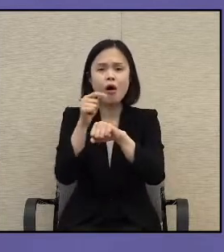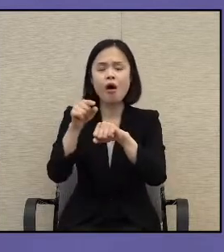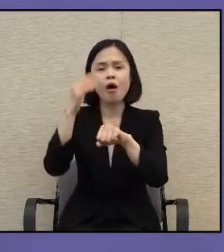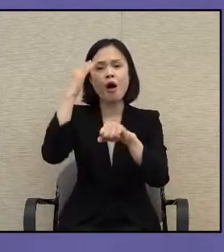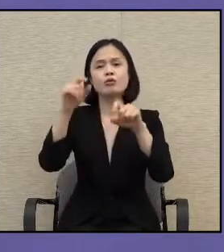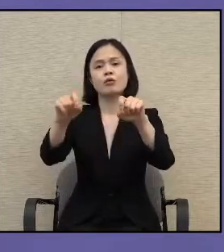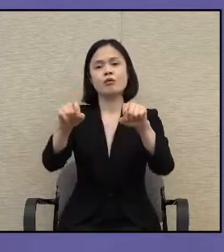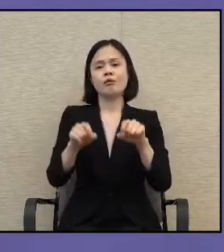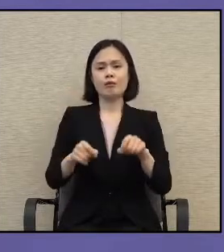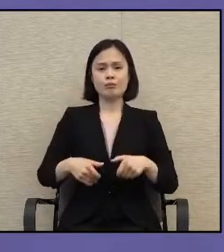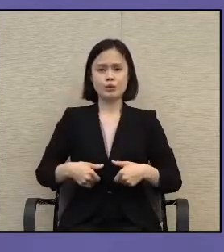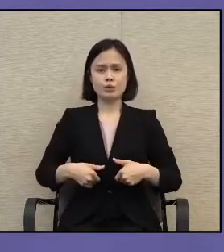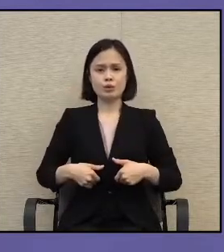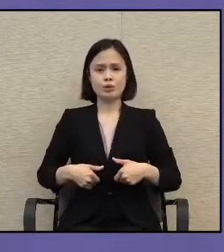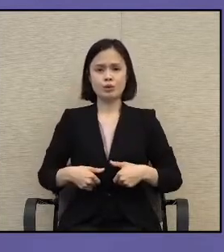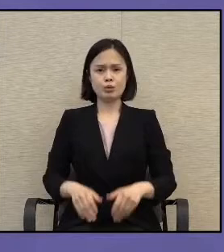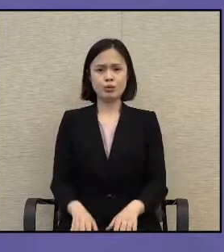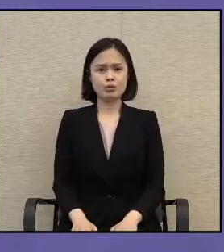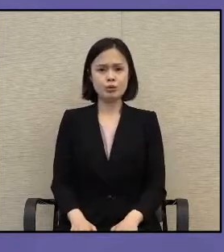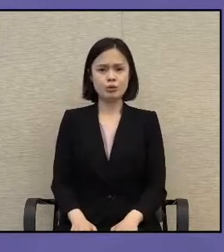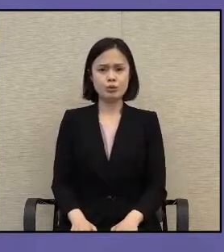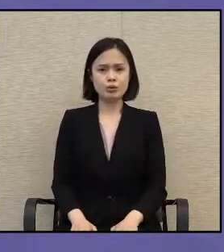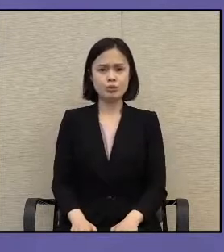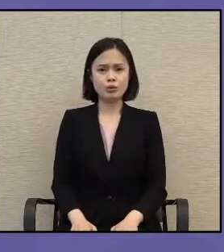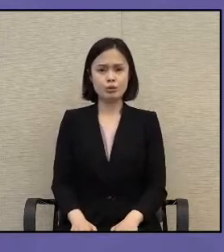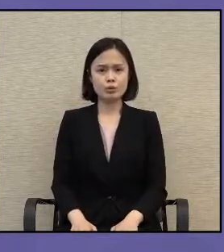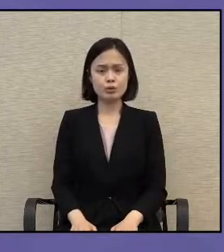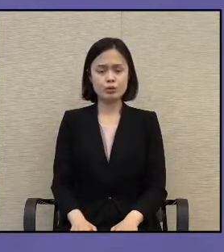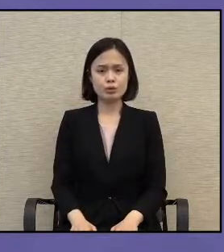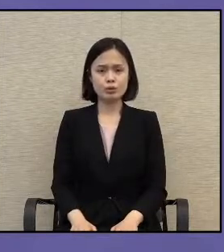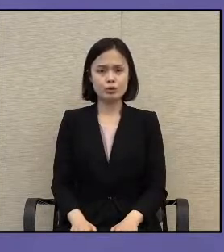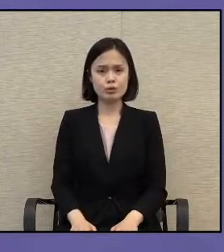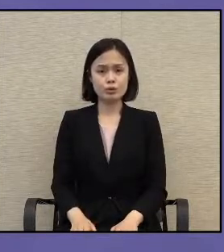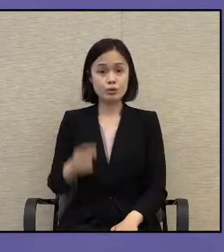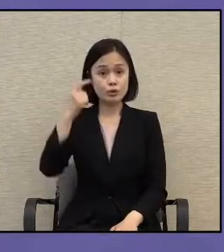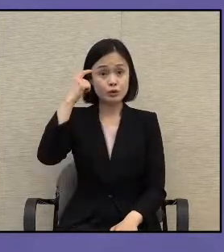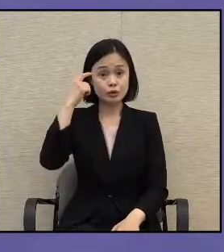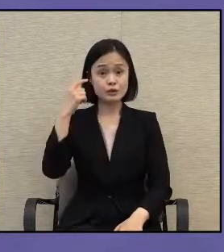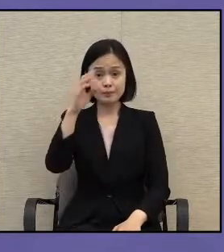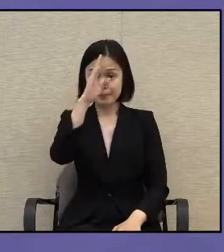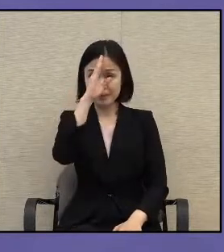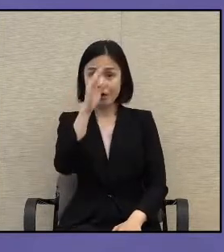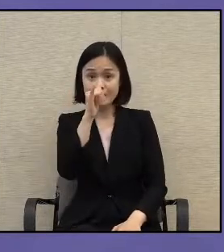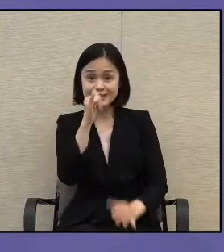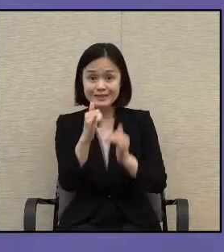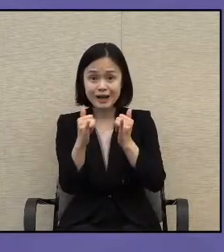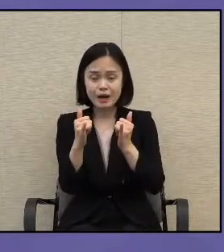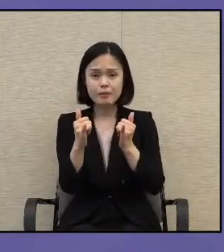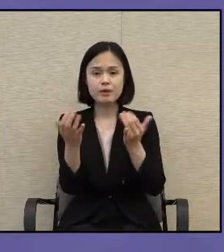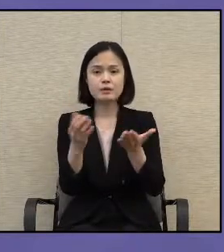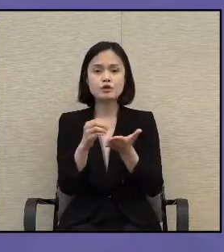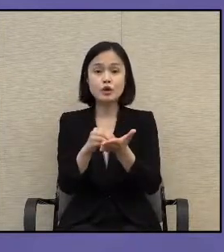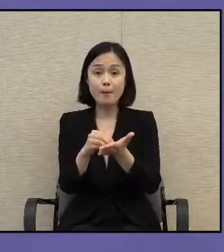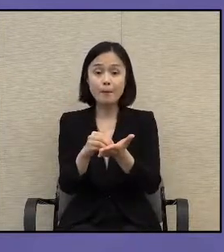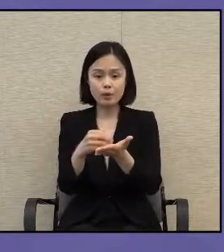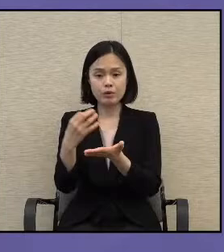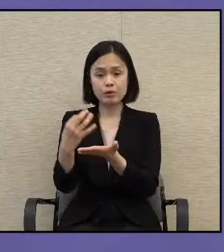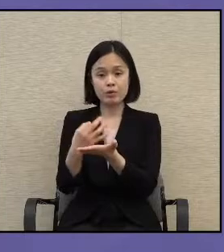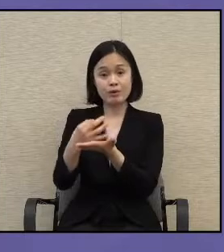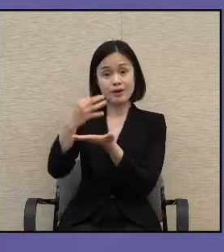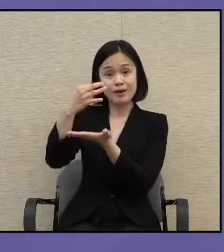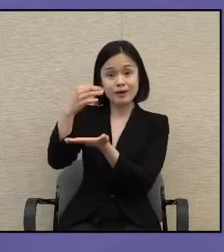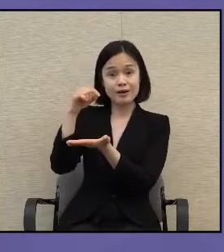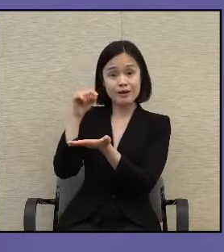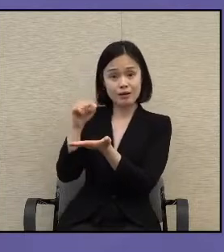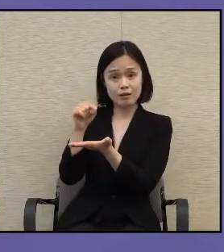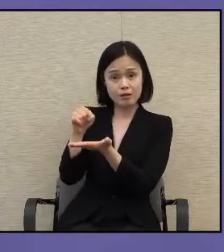합니다. 임금 수준에서 봤을 때도 확실히 이렇게 큰 폭으로 감소가